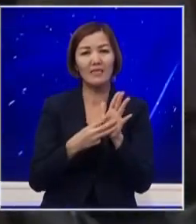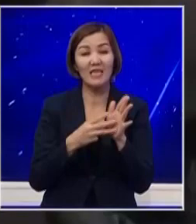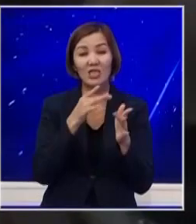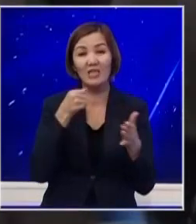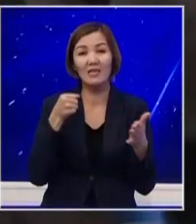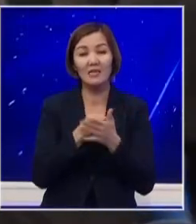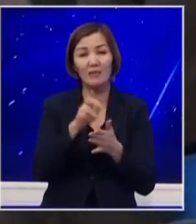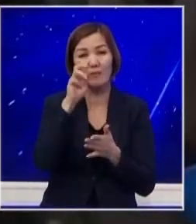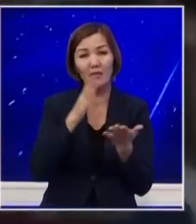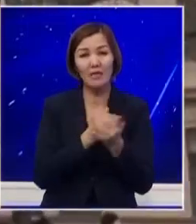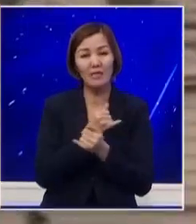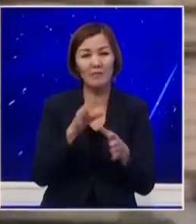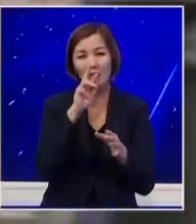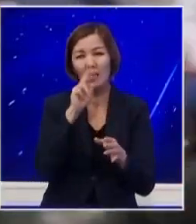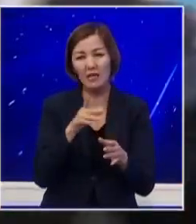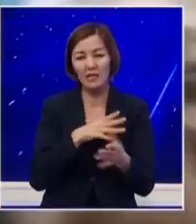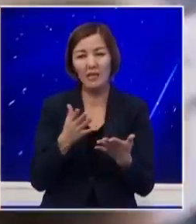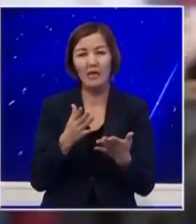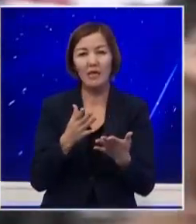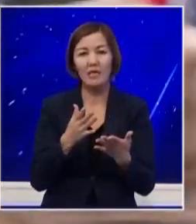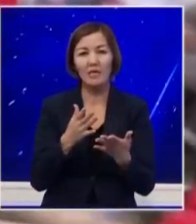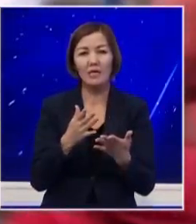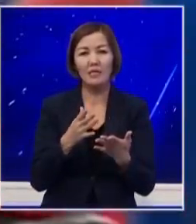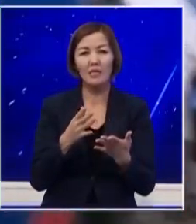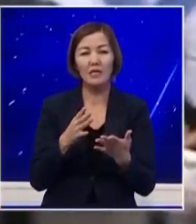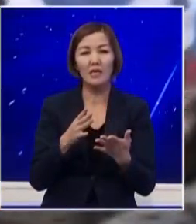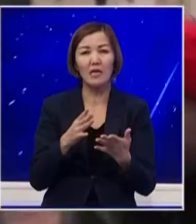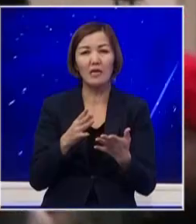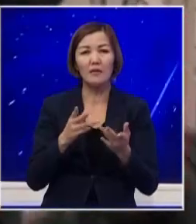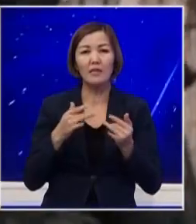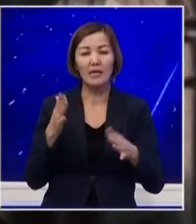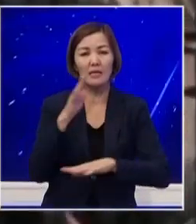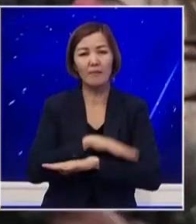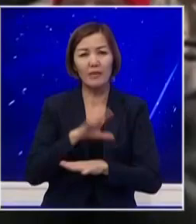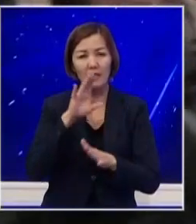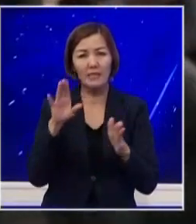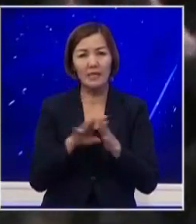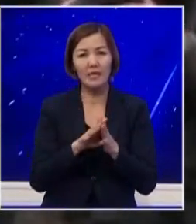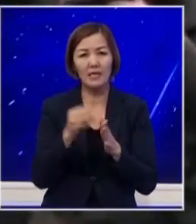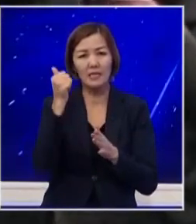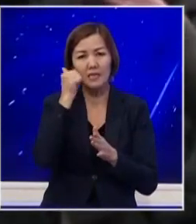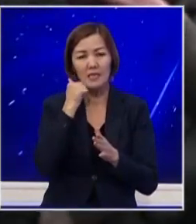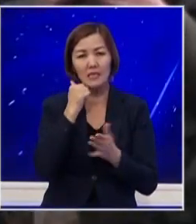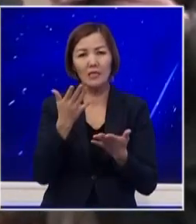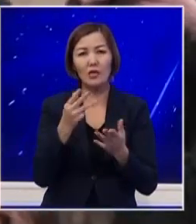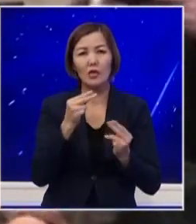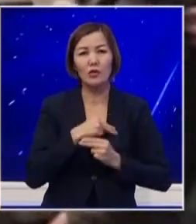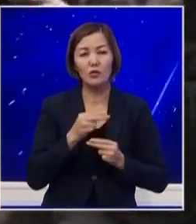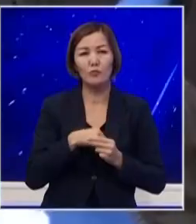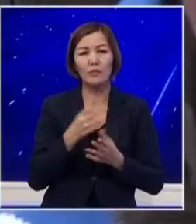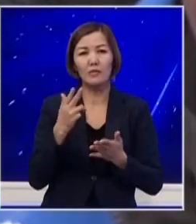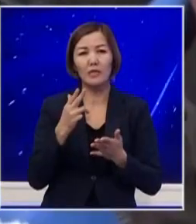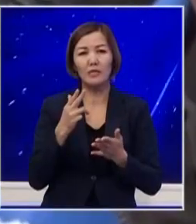мемлекеттік қызметті атқару дұрыс емес. Сонымен қатар жаңа Еуро 7 стандартына сәйкес, егде жастағы адамдар зейнет жасына шықпай-ақ жұмыстан шеттелеміз